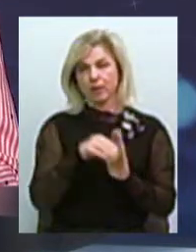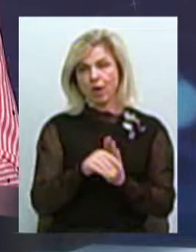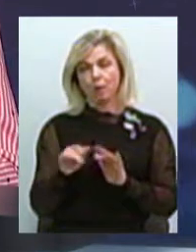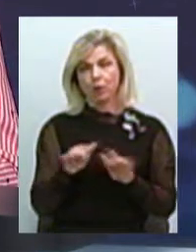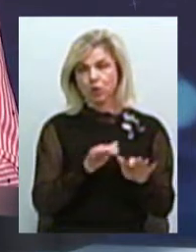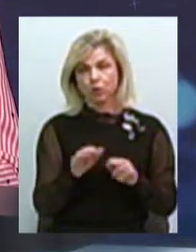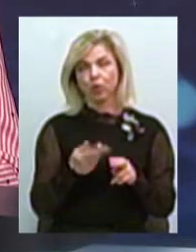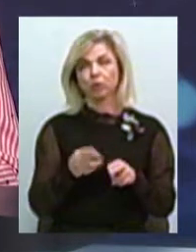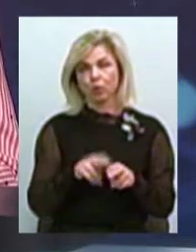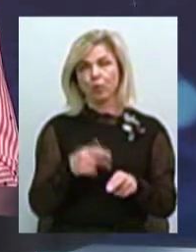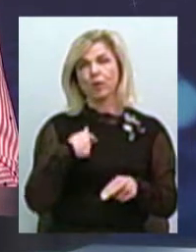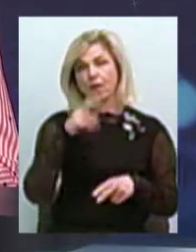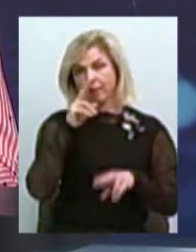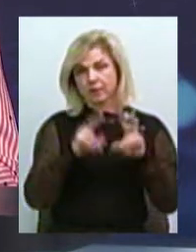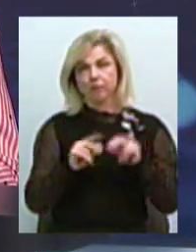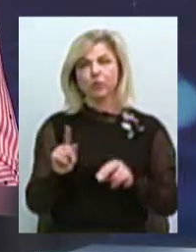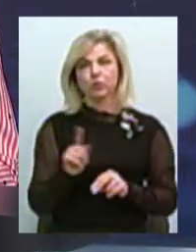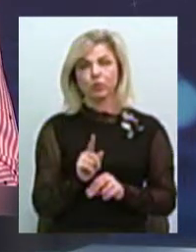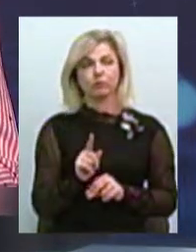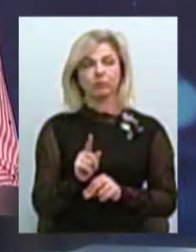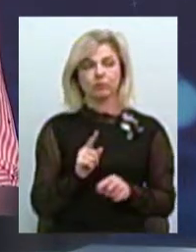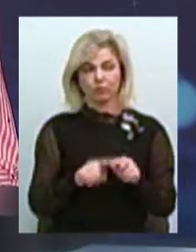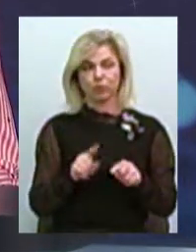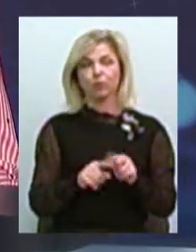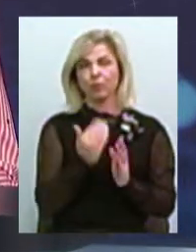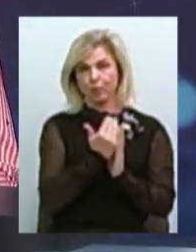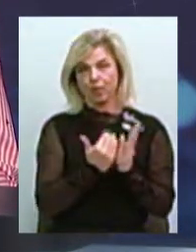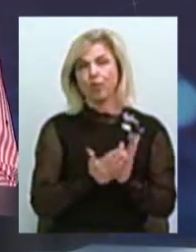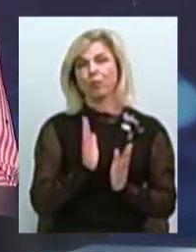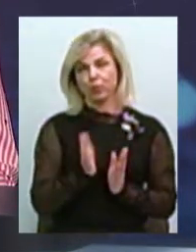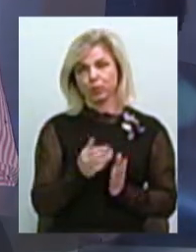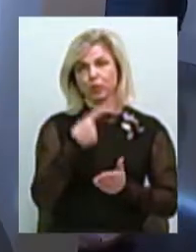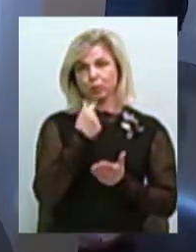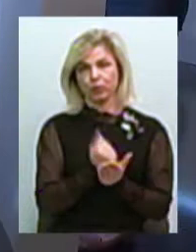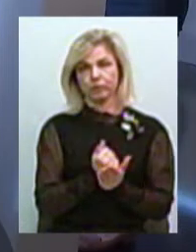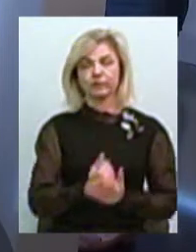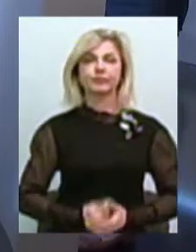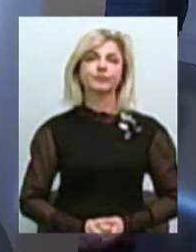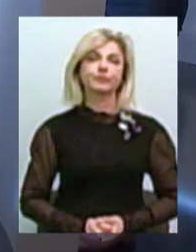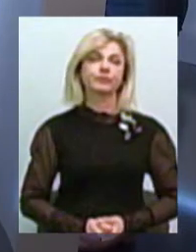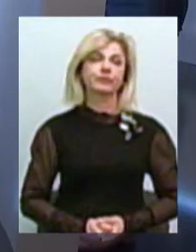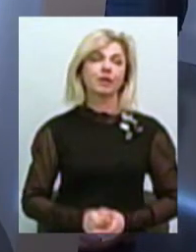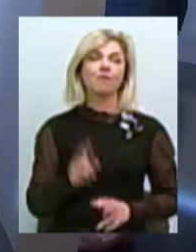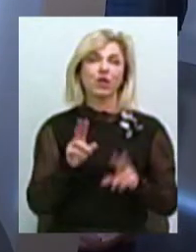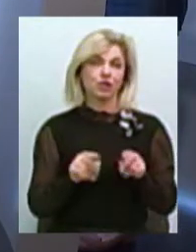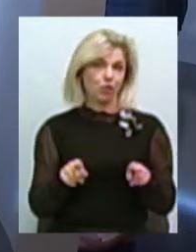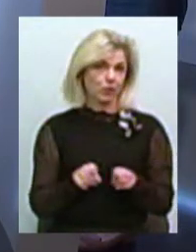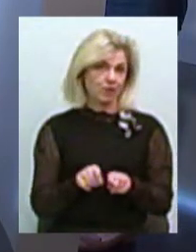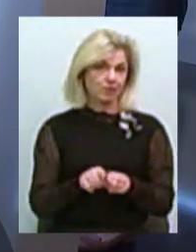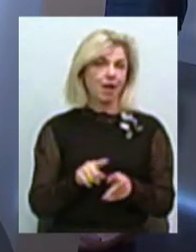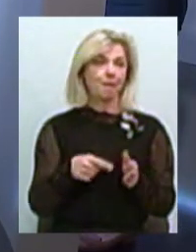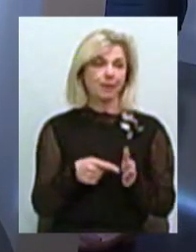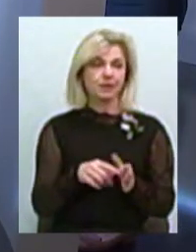процедури. Тому я сподіваюся, що скоро програма буде прийнята. Олена? Я вважаю, що так само місто